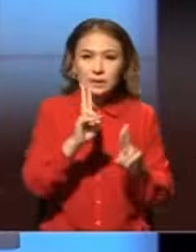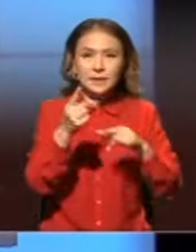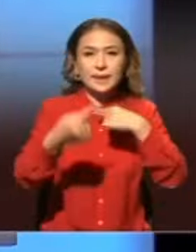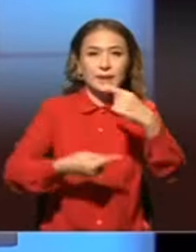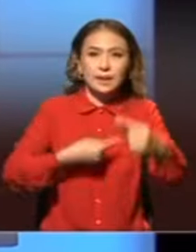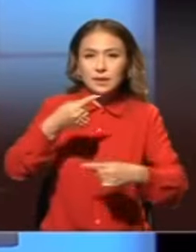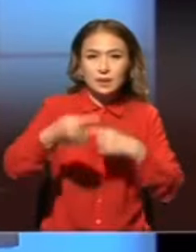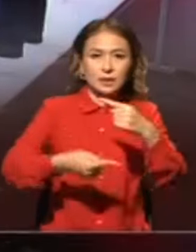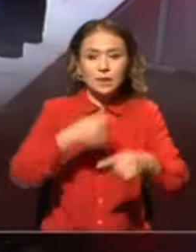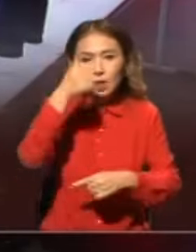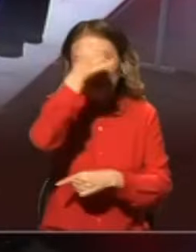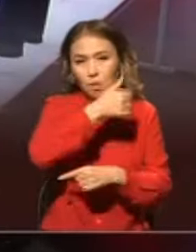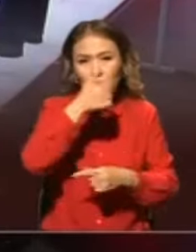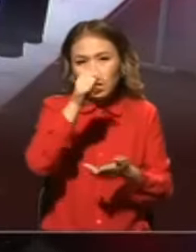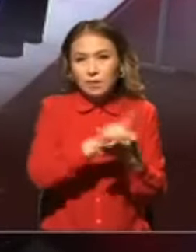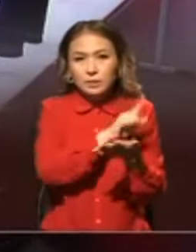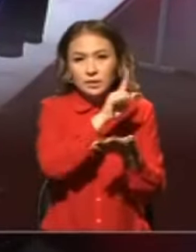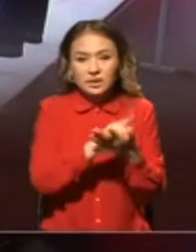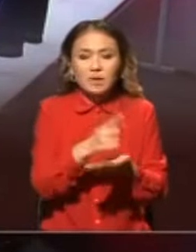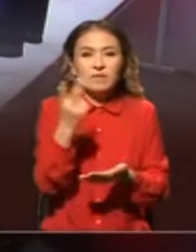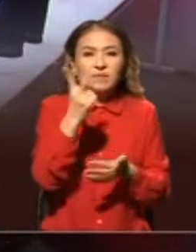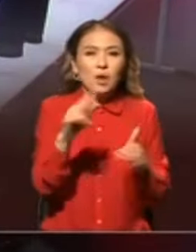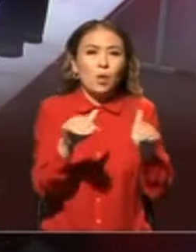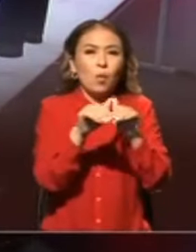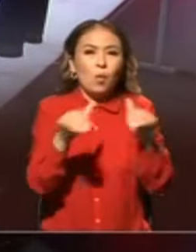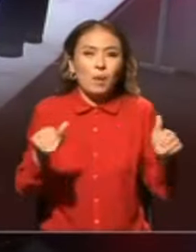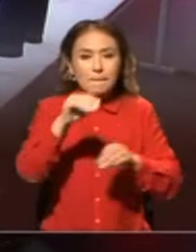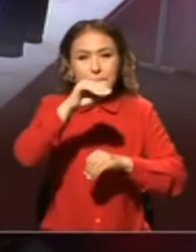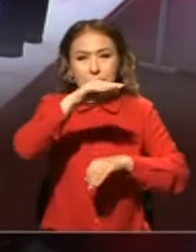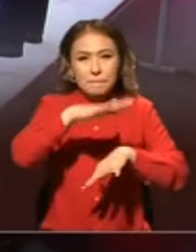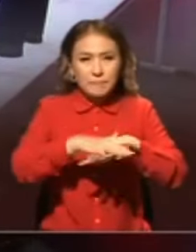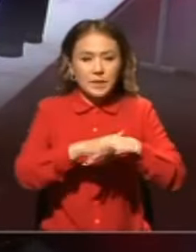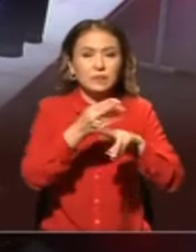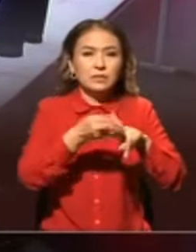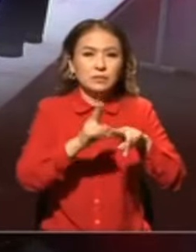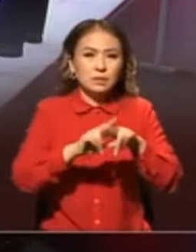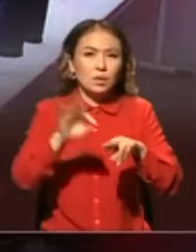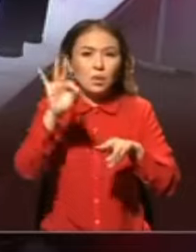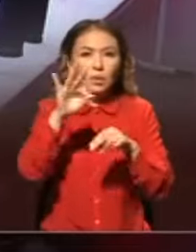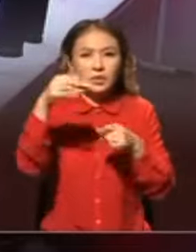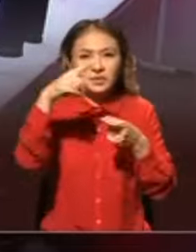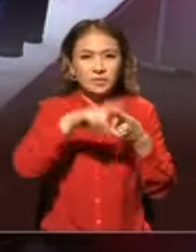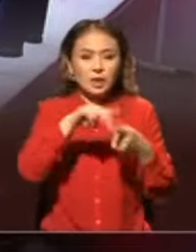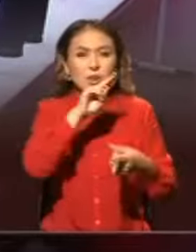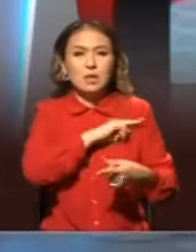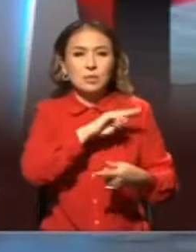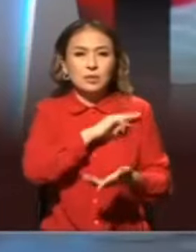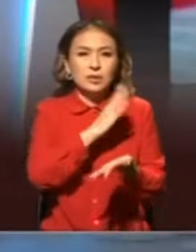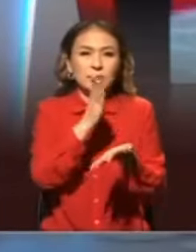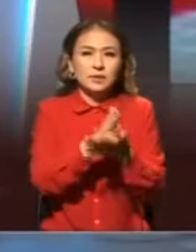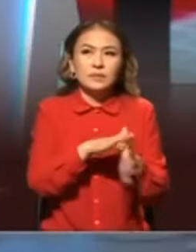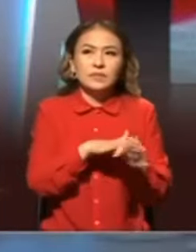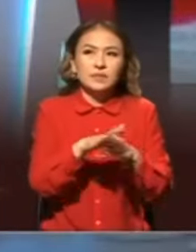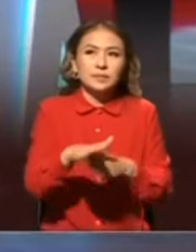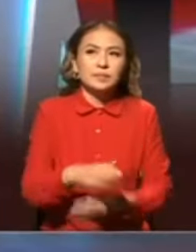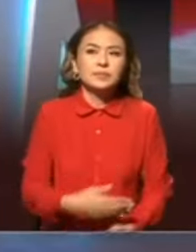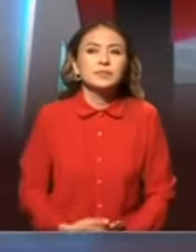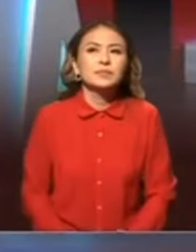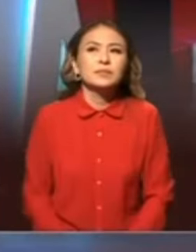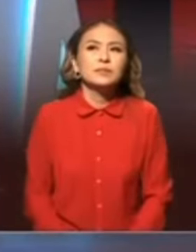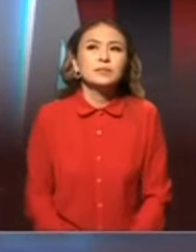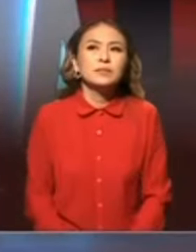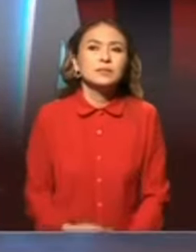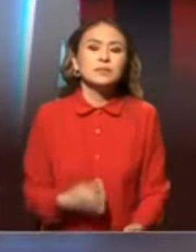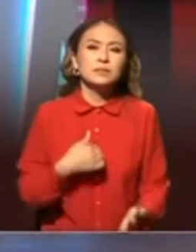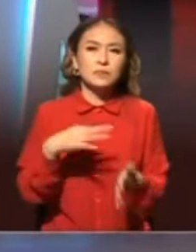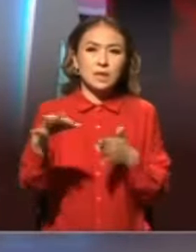келесі жылы міндетті түрде екінші деңгейлі банктердің өкілдерін осыған тарту бойынша жұмыс жүргізіліп жатыр. Жақсы. Иә, сразу айтып кетейін,